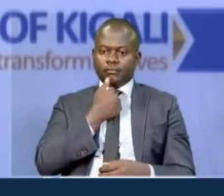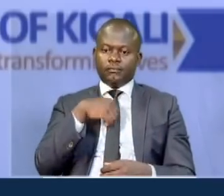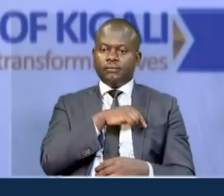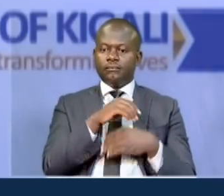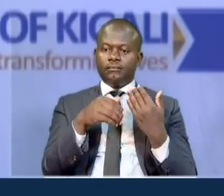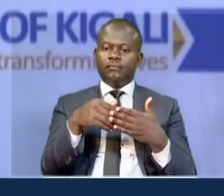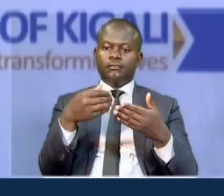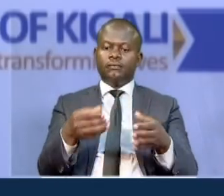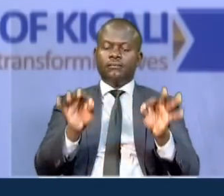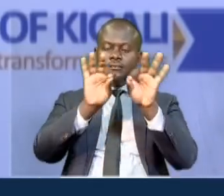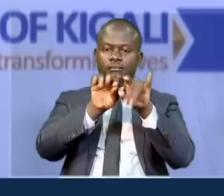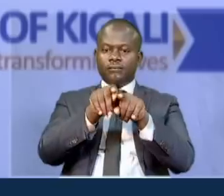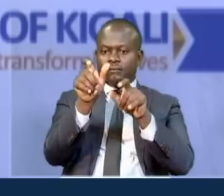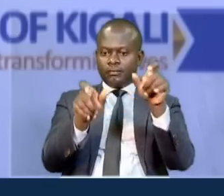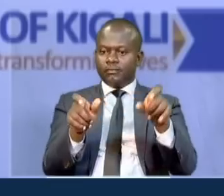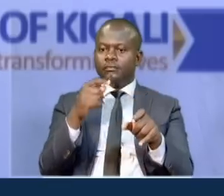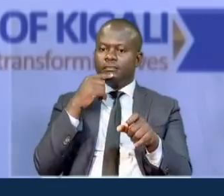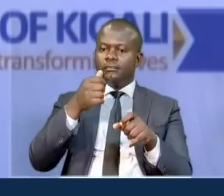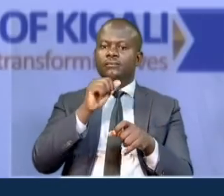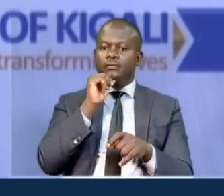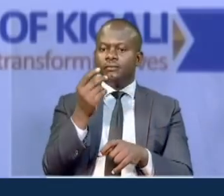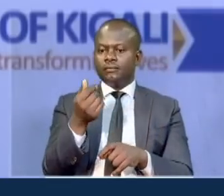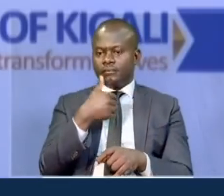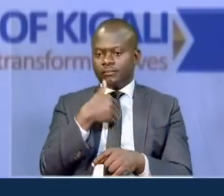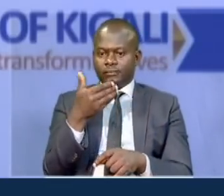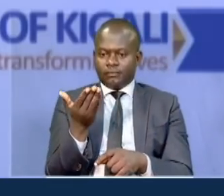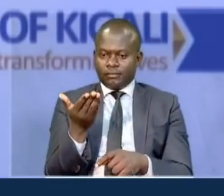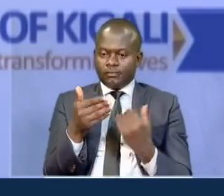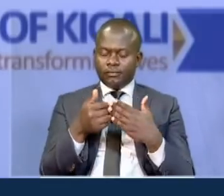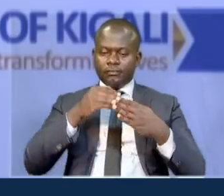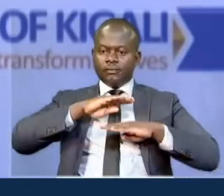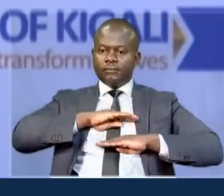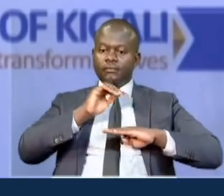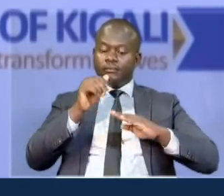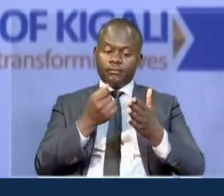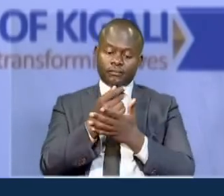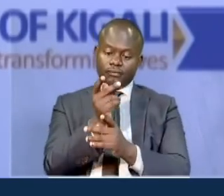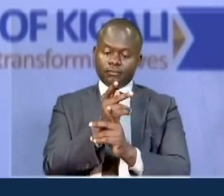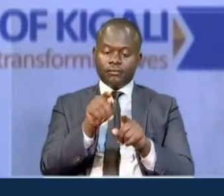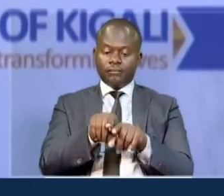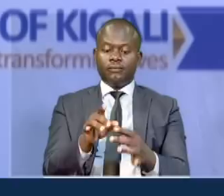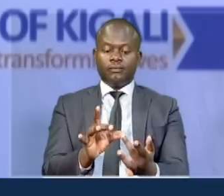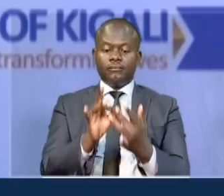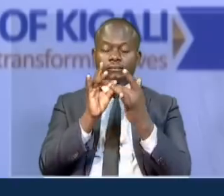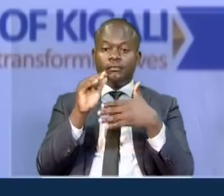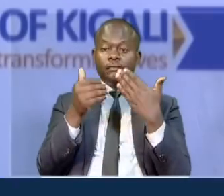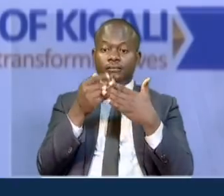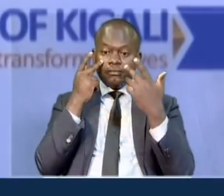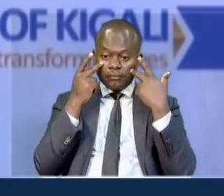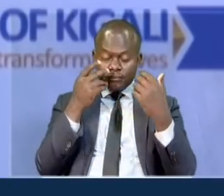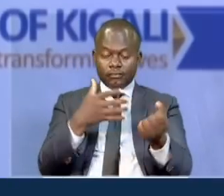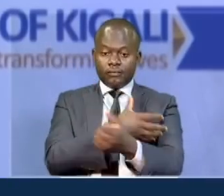nahawe agaciro nk'umuntu. Akenshi bavuga bati umuntu ku giti cye nta mafaranga afite ahagirira atuma yitabwaho by'umwihariko, ugasanga ingufu